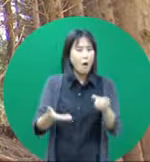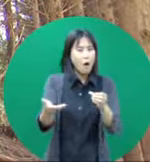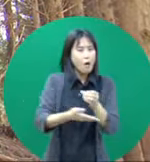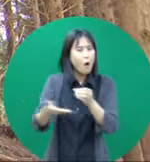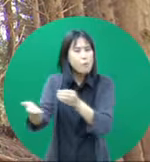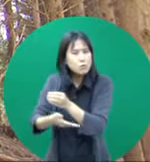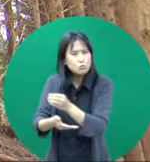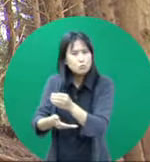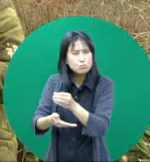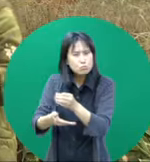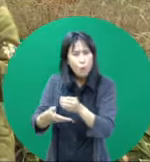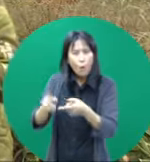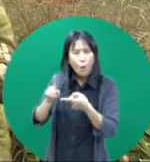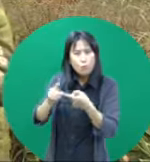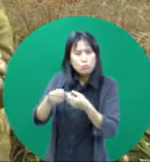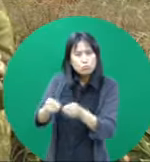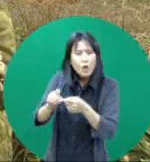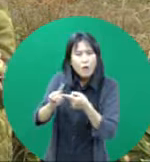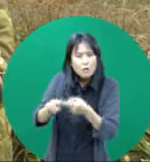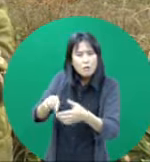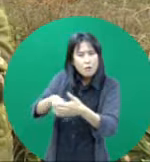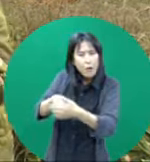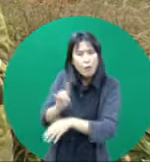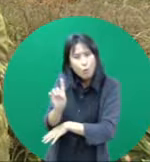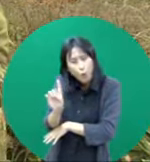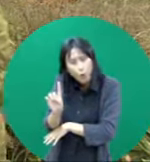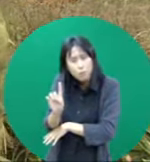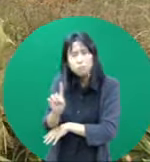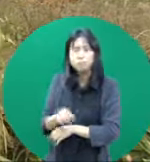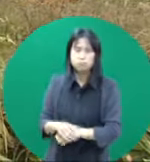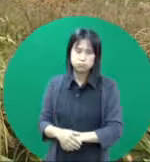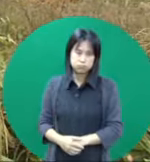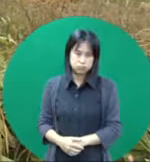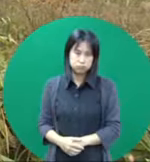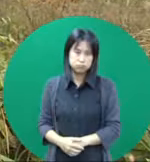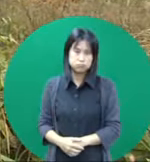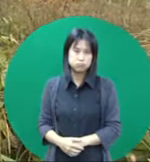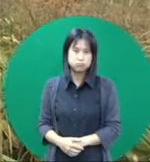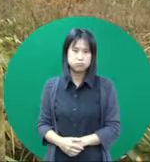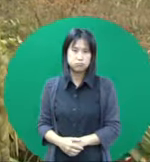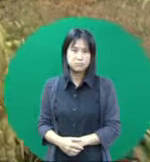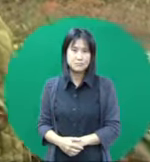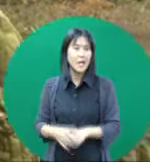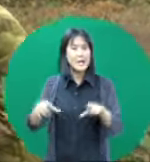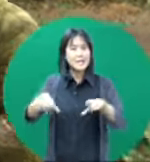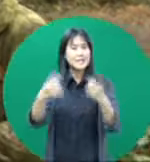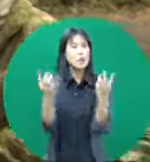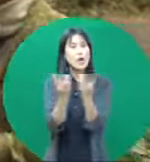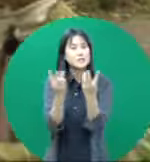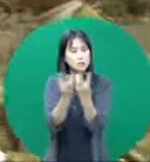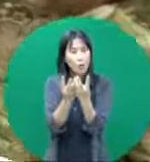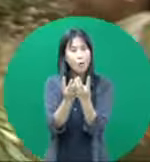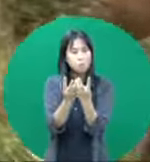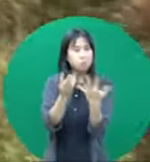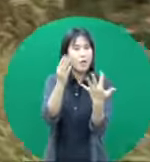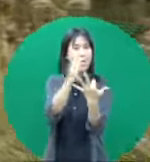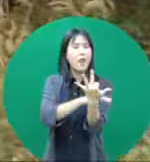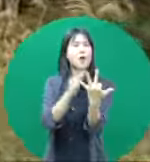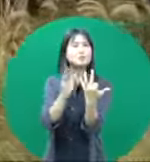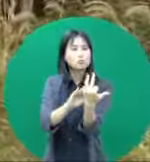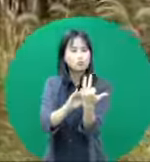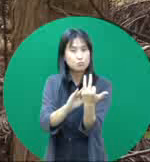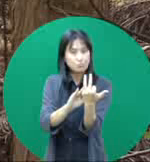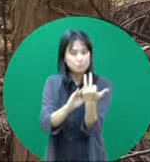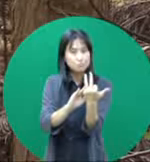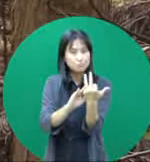今この人工林を間伐中なんですが、間伐って具体的にはどういうことをするんですか？ 木の本数を減らすん